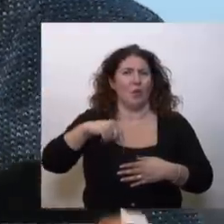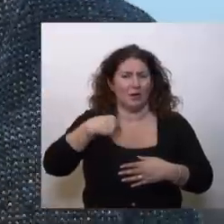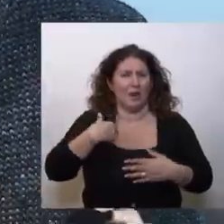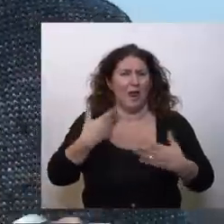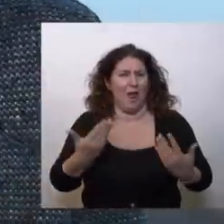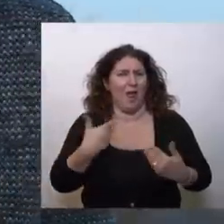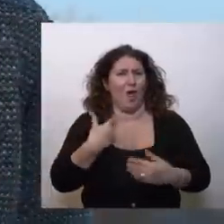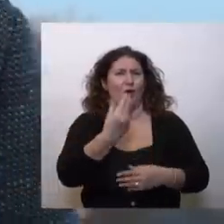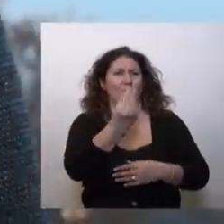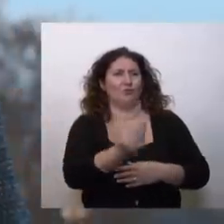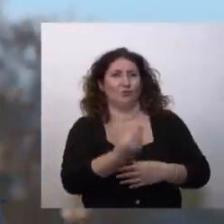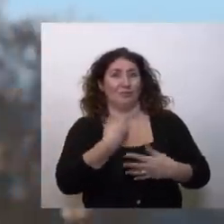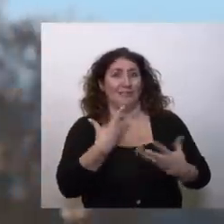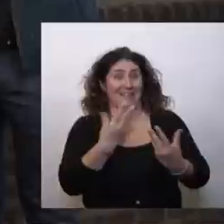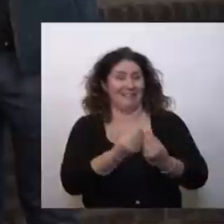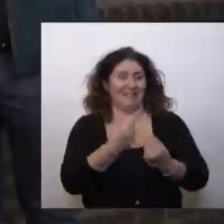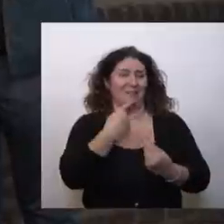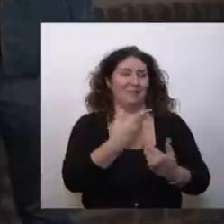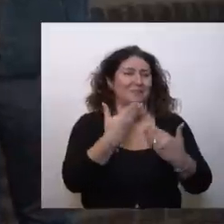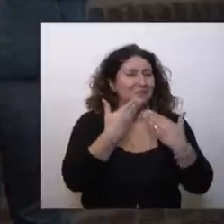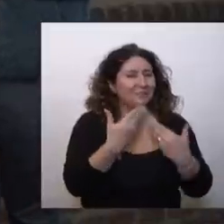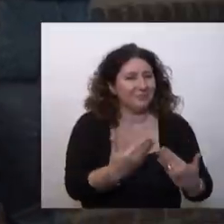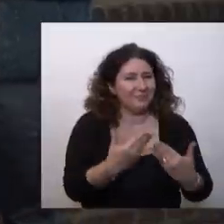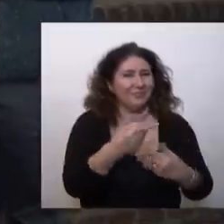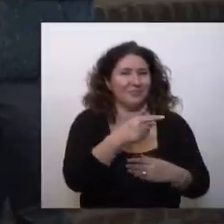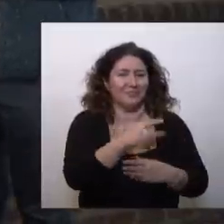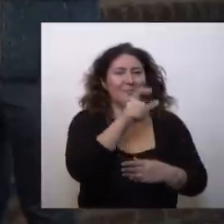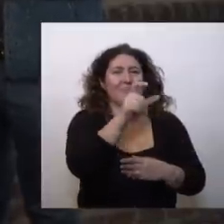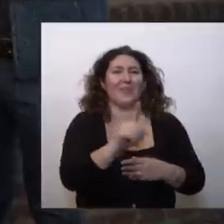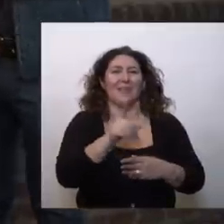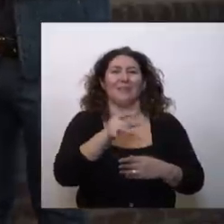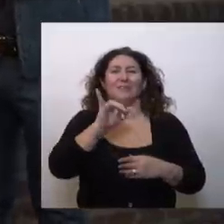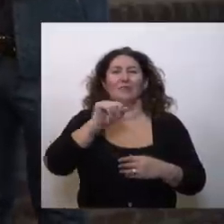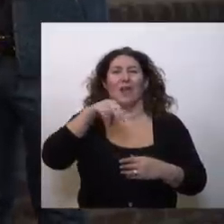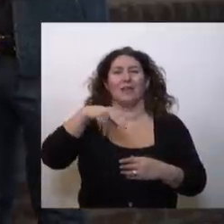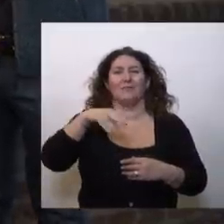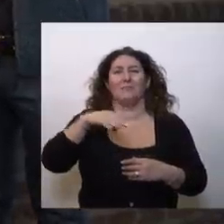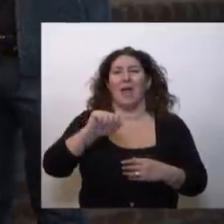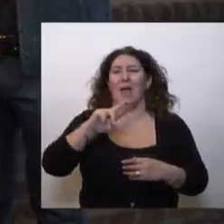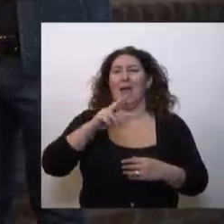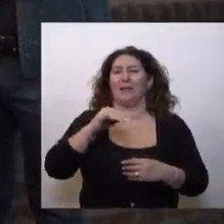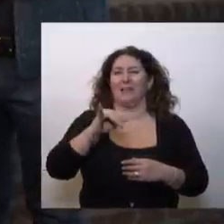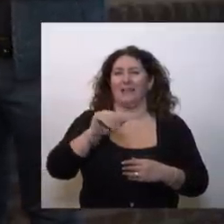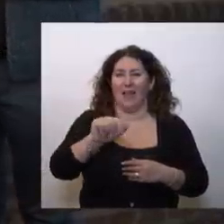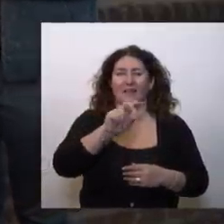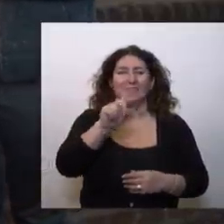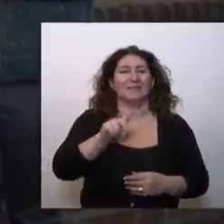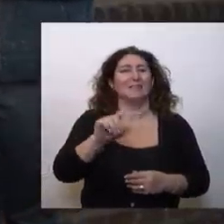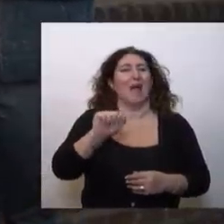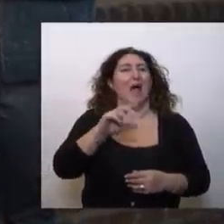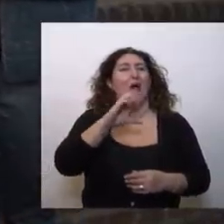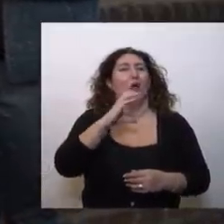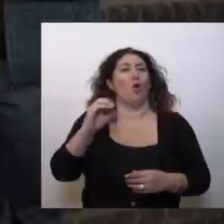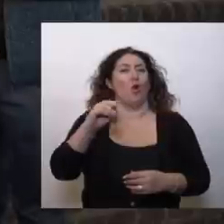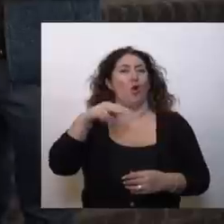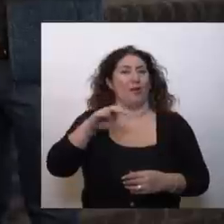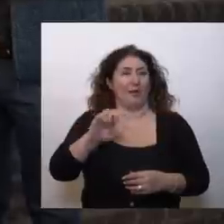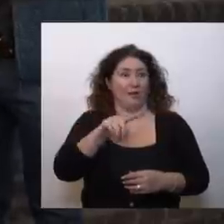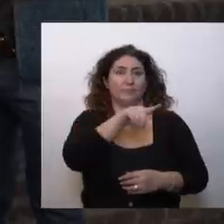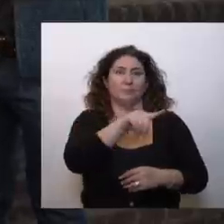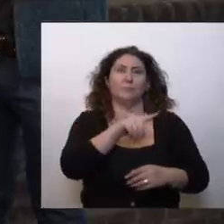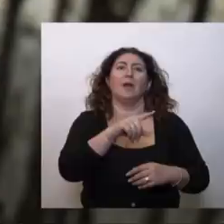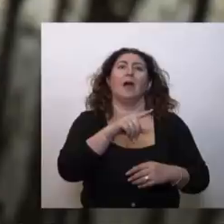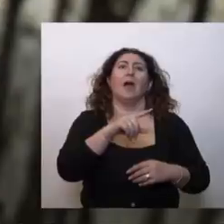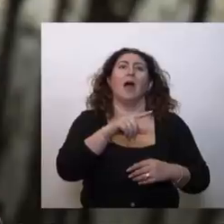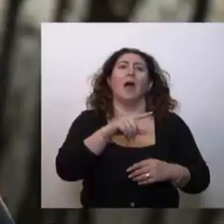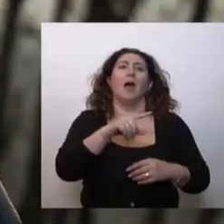salutiamo, ringraziandolo, il professor Gianmaria Zaccone, che è il direttore del Centro Internazionale